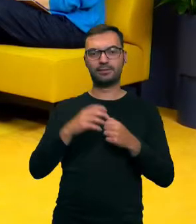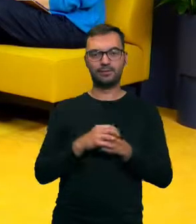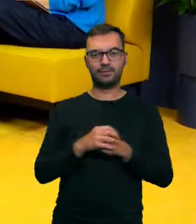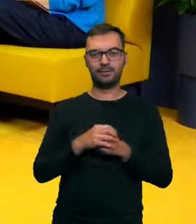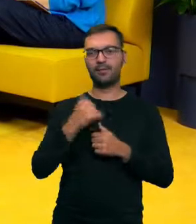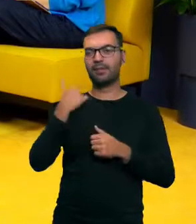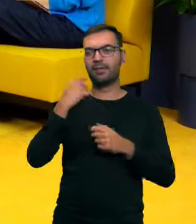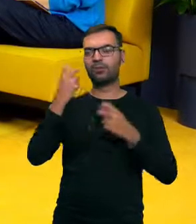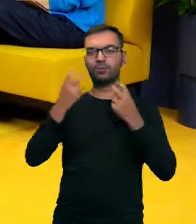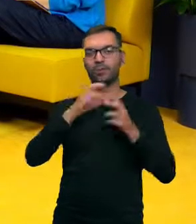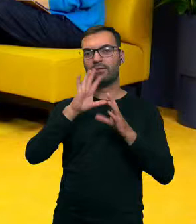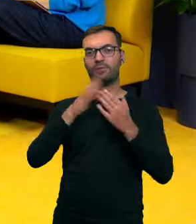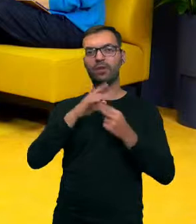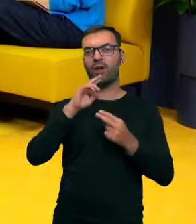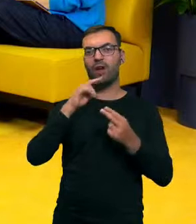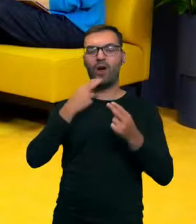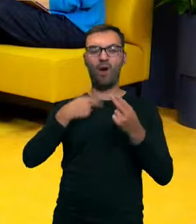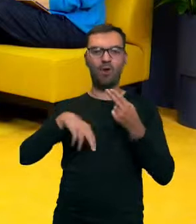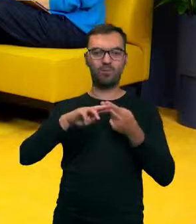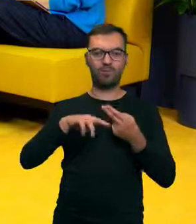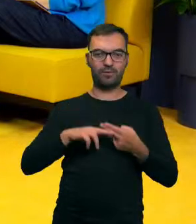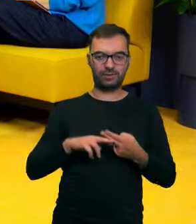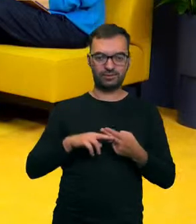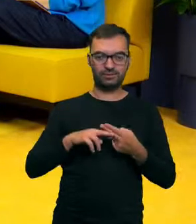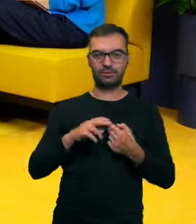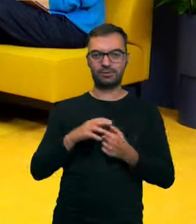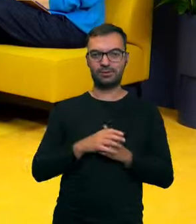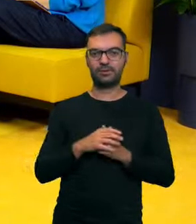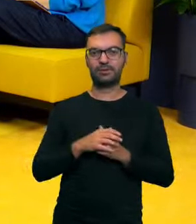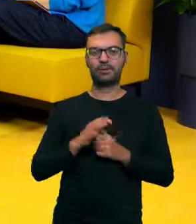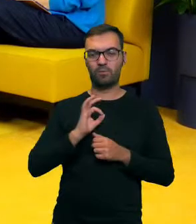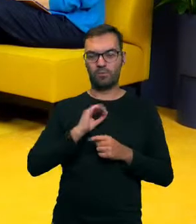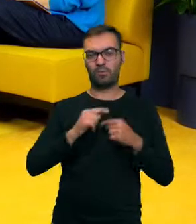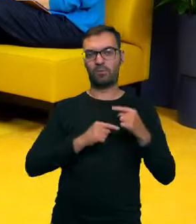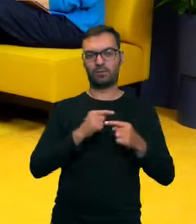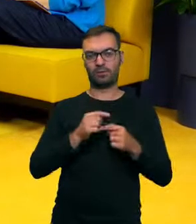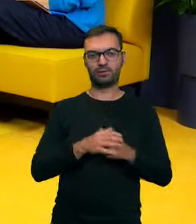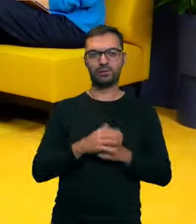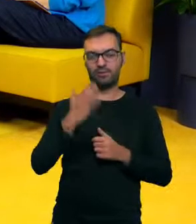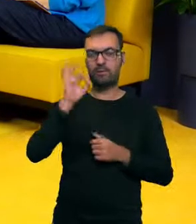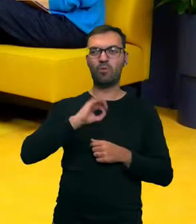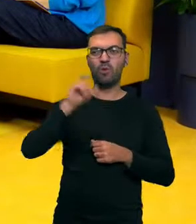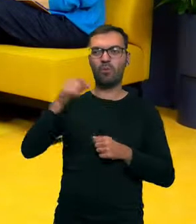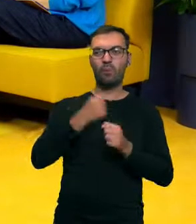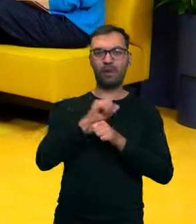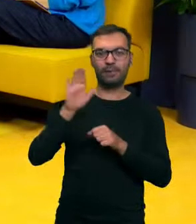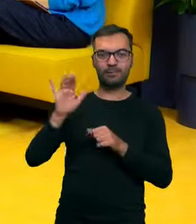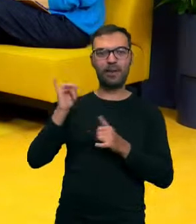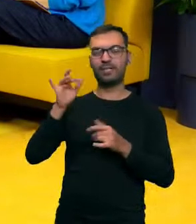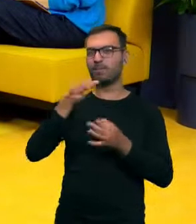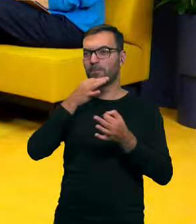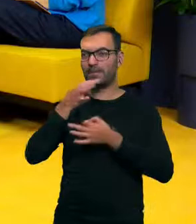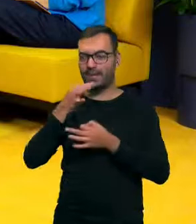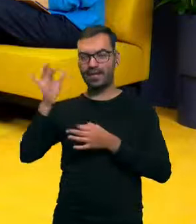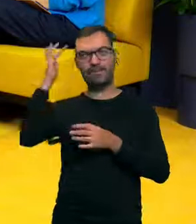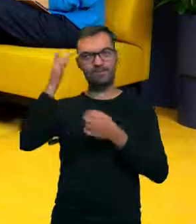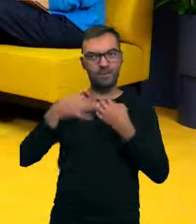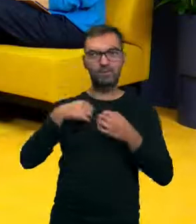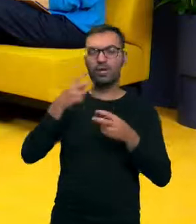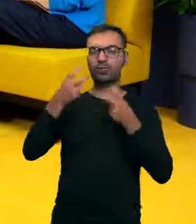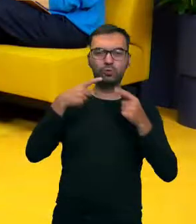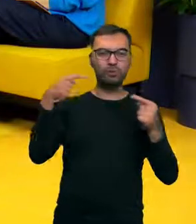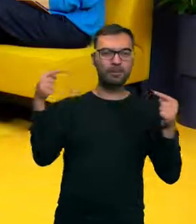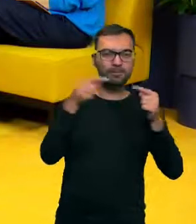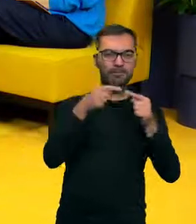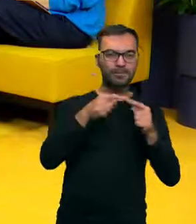tę postać pytania w scenariuszu. To jest mój, powiedzmy, taki proces pracy, jeżeli o to chodzi. A to jest rzeczywiście to, co